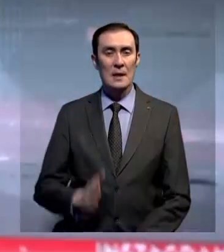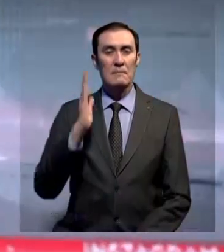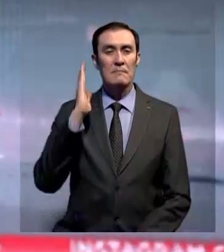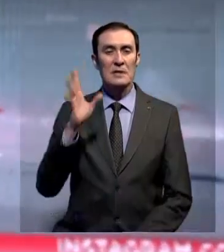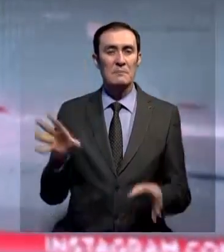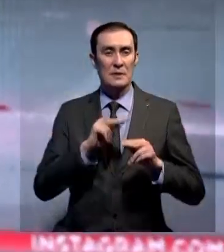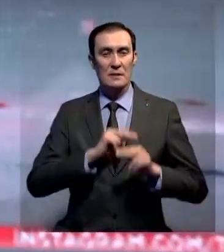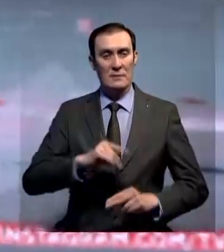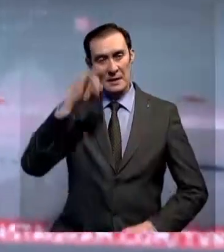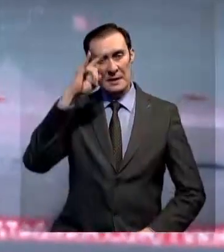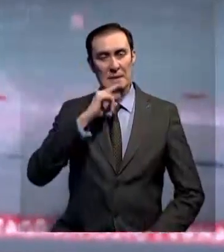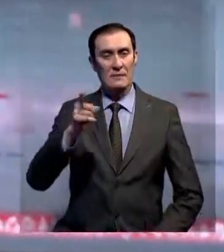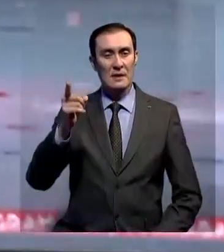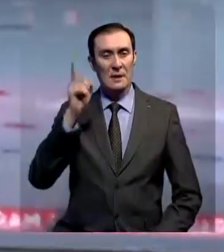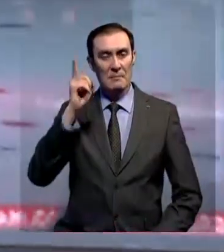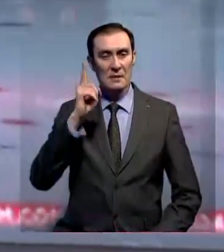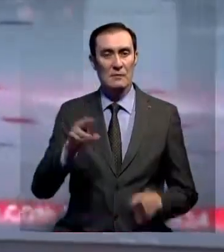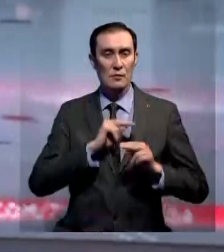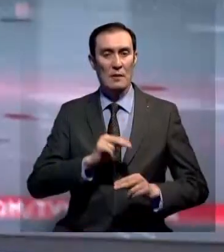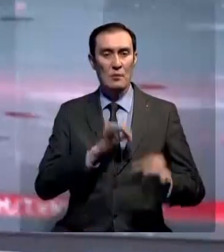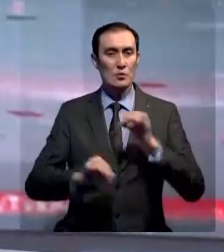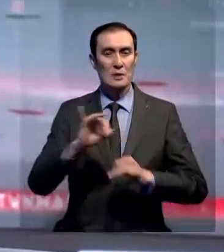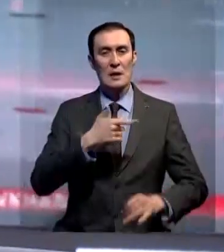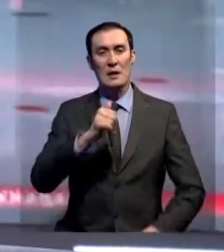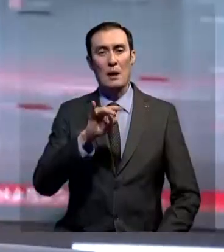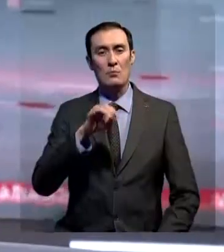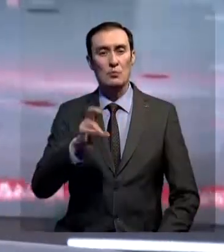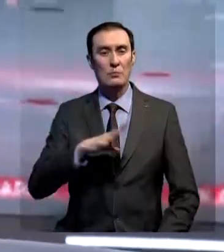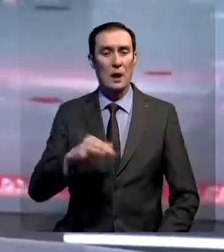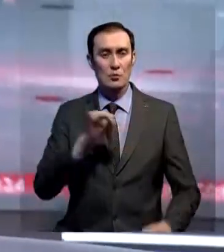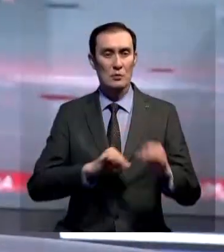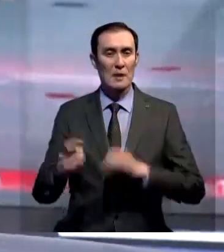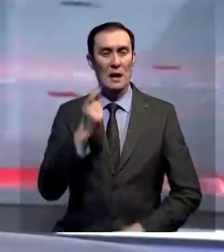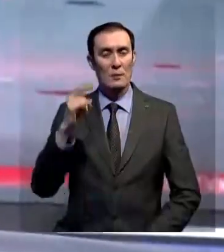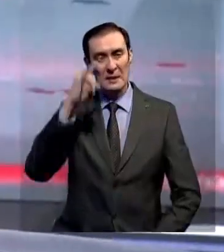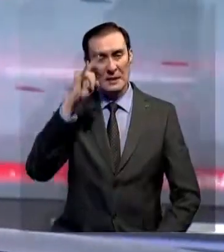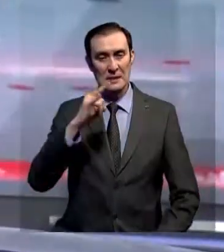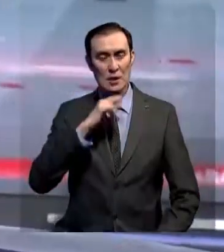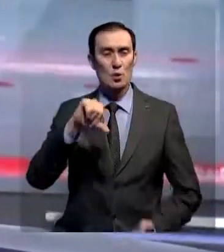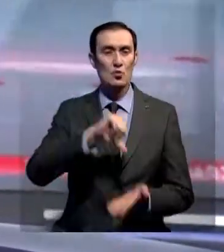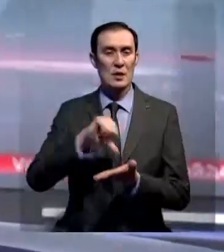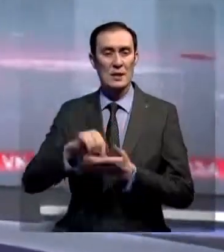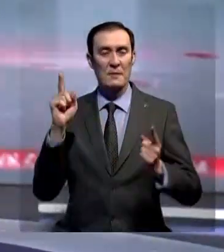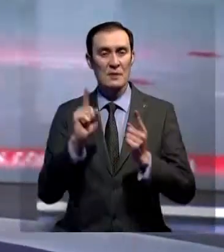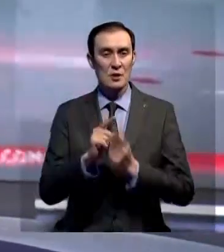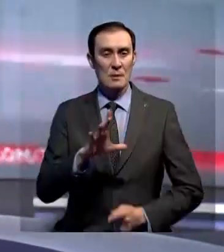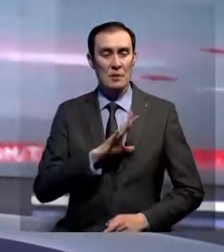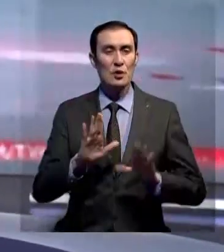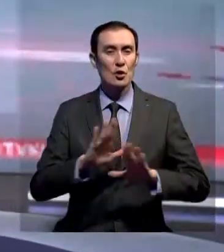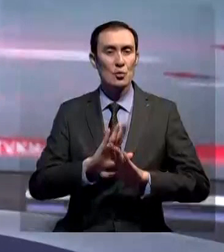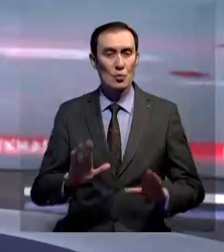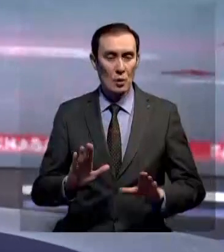Перспективы казахстанско-германского сотрудничества обсудили в Гамбурге. Там прошел День экономики Казахстана. Участниками встречи стали не